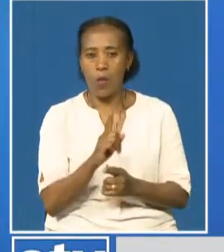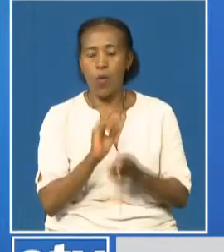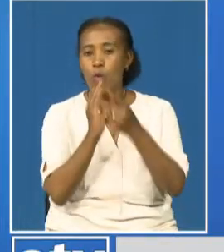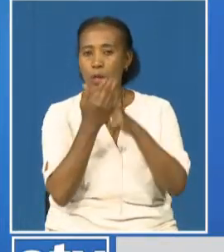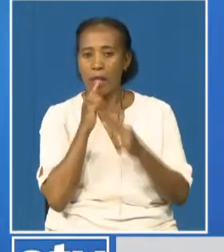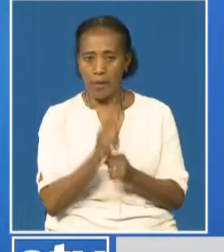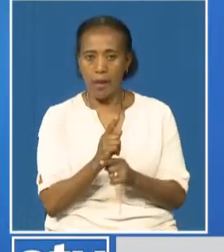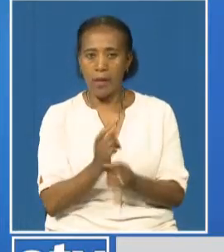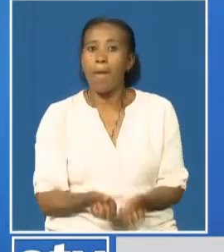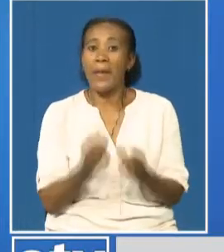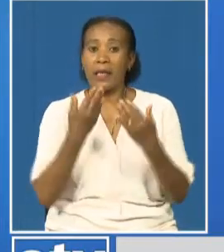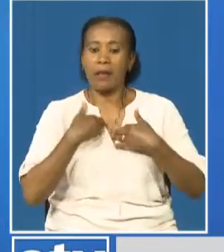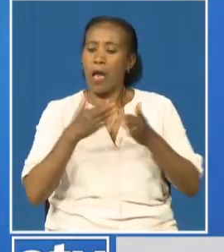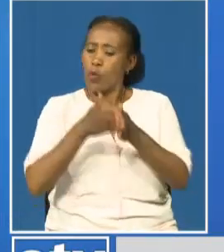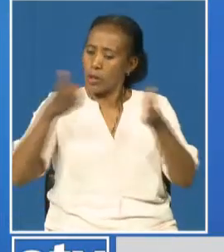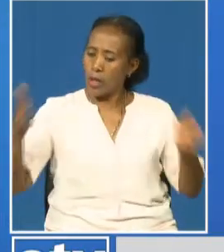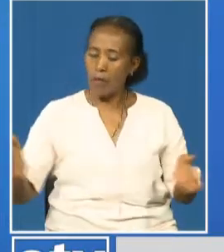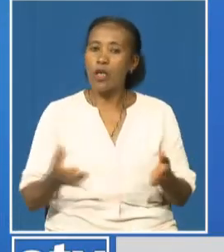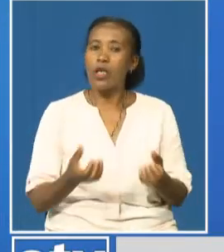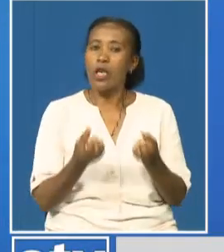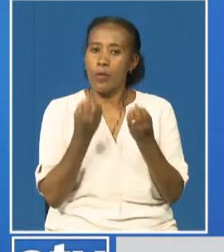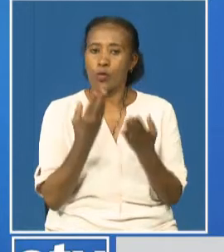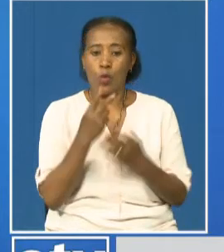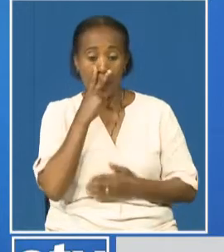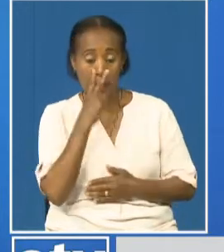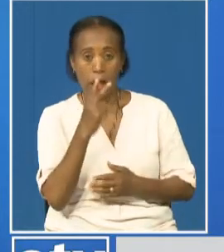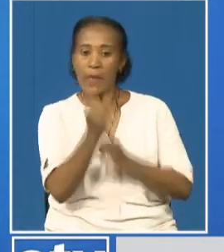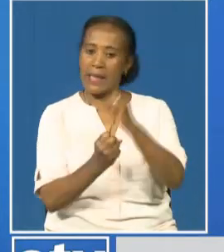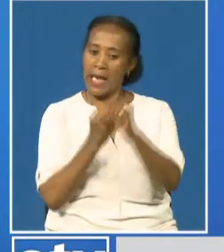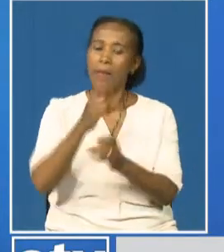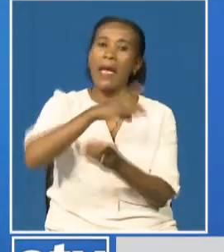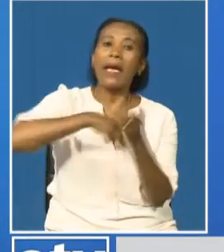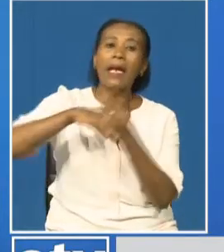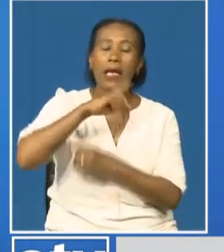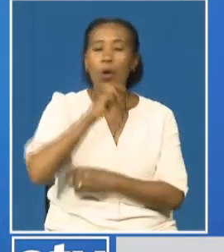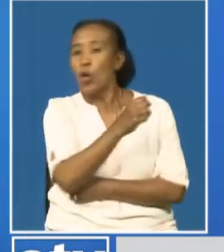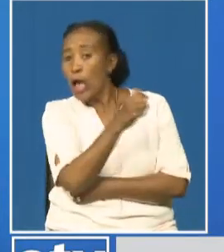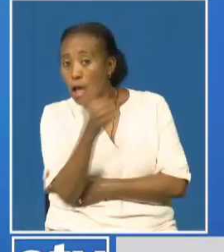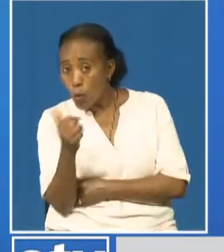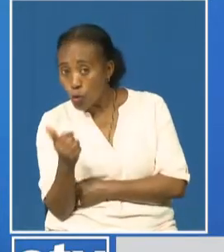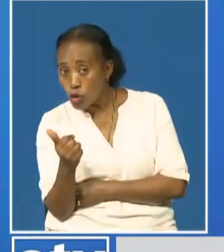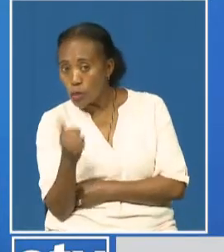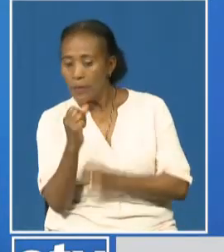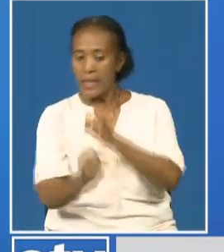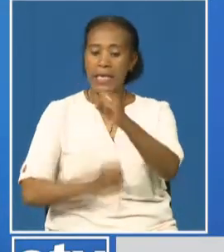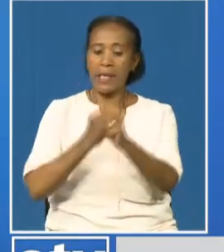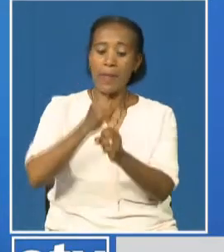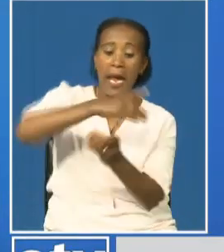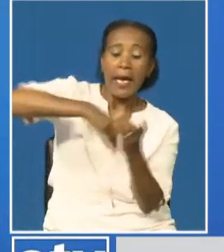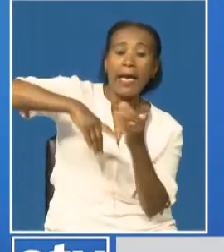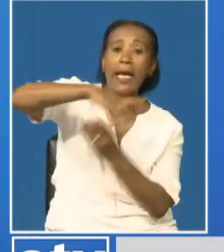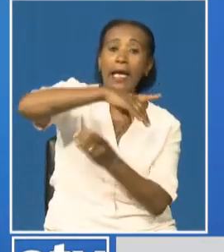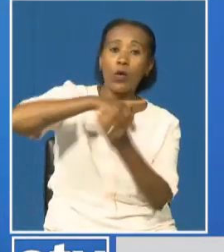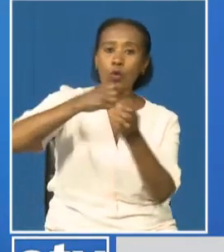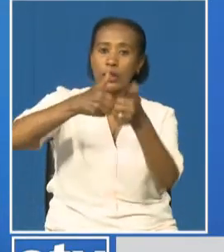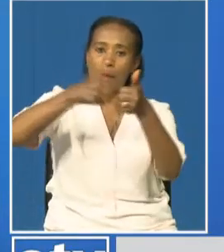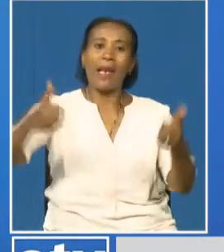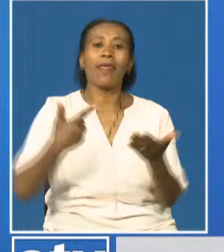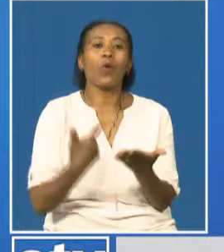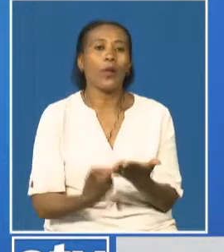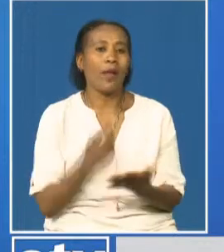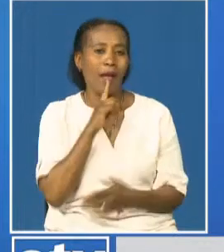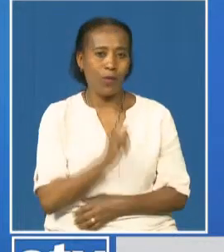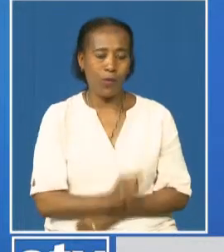ሁኔታ በርከት ያሉ ሰፋ ያሉ ለውጦች የሚታዩበት የእድሜ ክልል ነው። ከሌሎችም እድሜ ክልሎች የሚለየው ይሄ